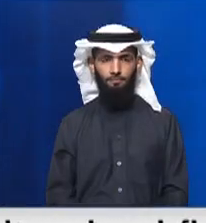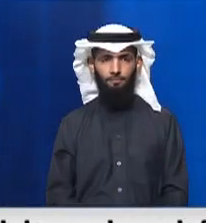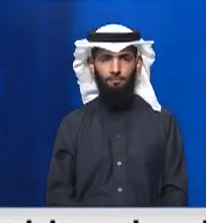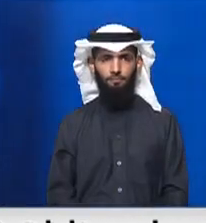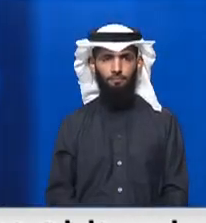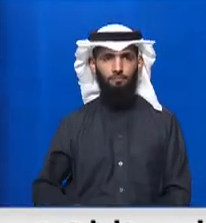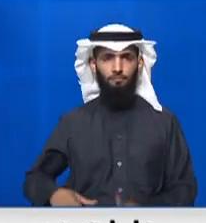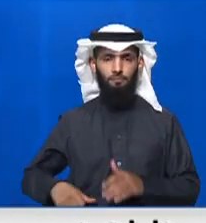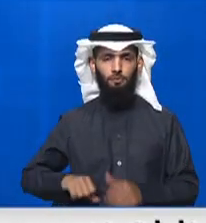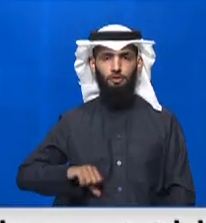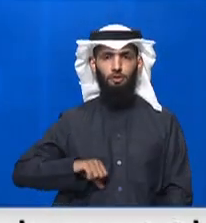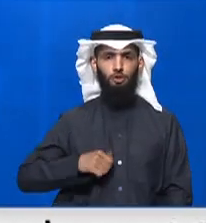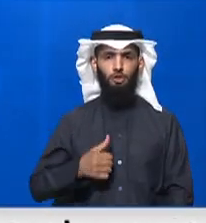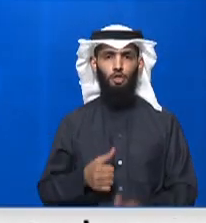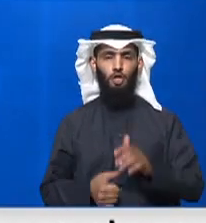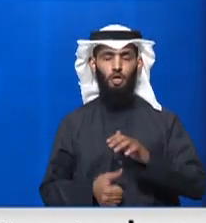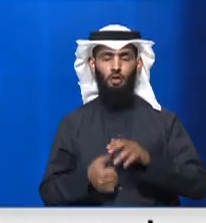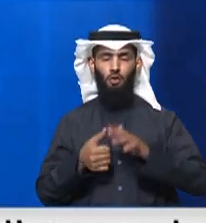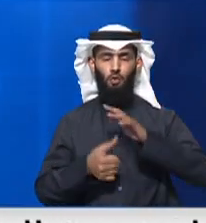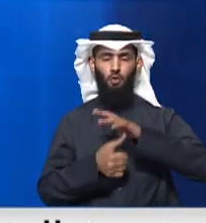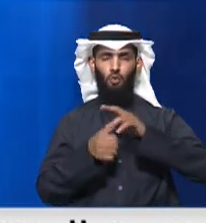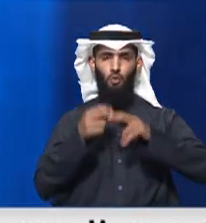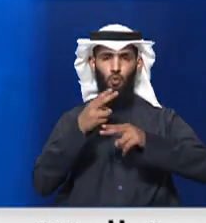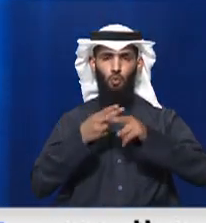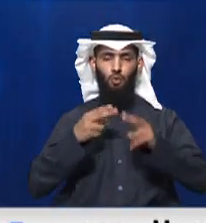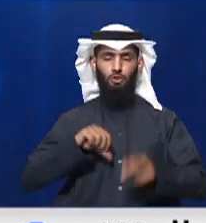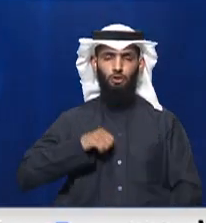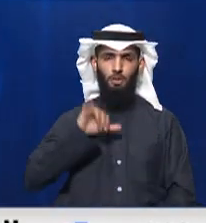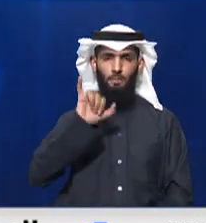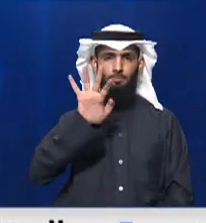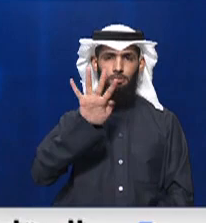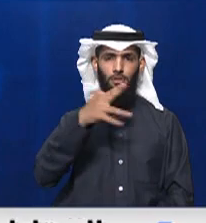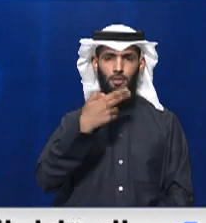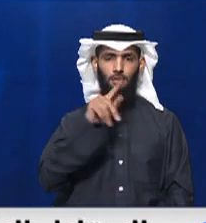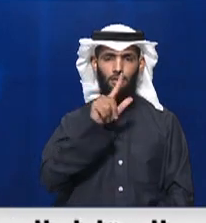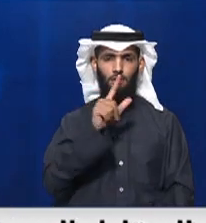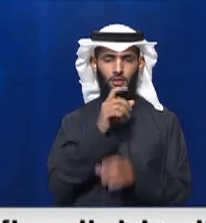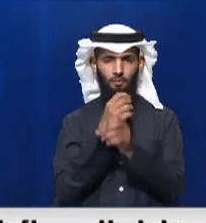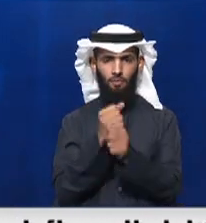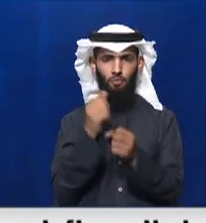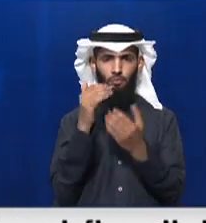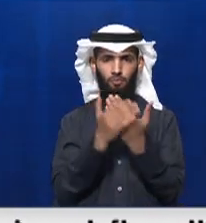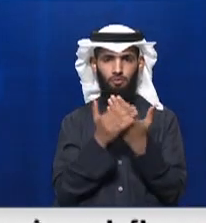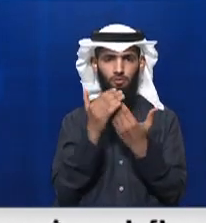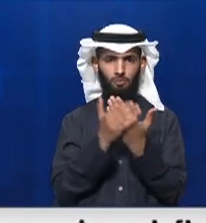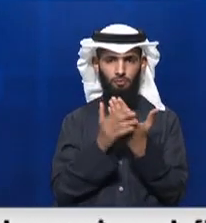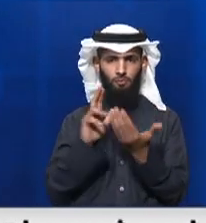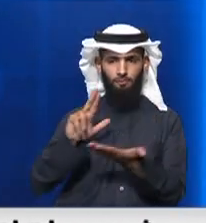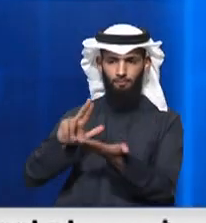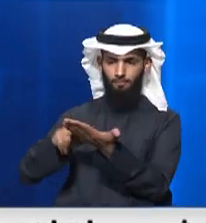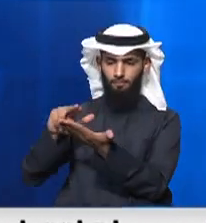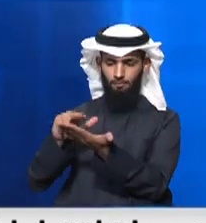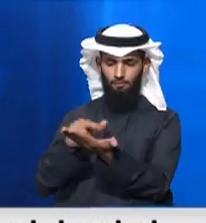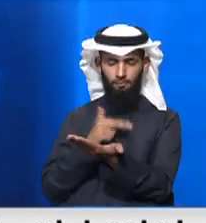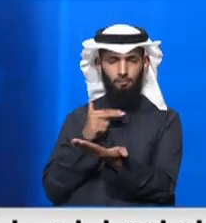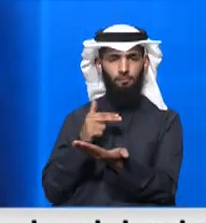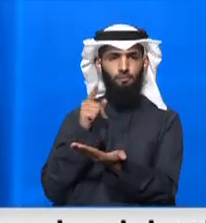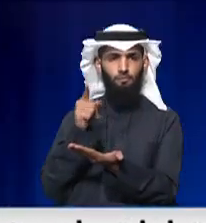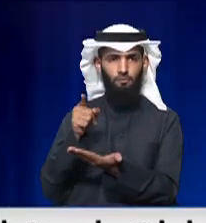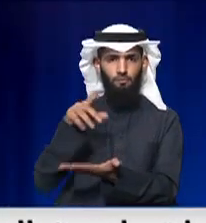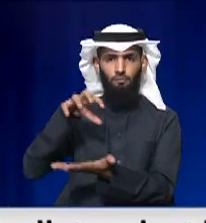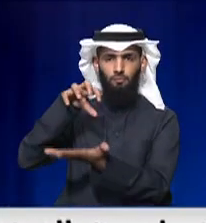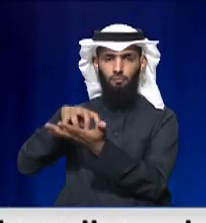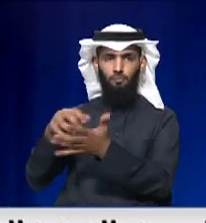تلقى حضره صاحب السمو امير البلاد الشيخ مشعل الاحمد الجابر الصباح حفظه الله ورعاه رساله تهنئات من فخامه